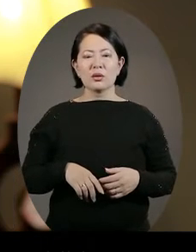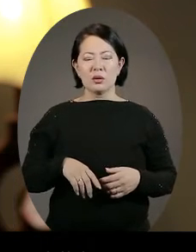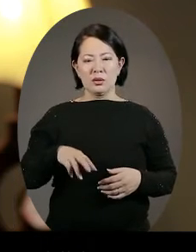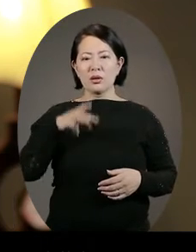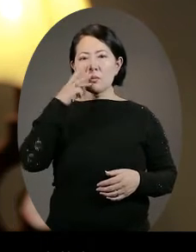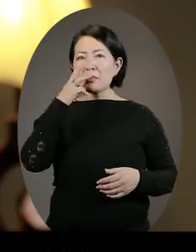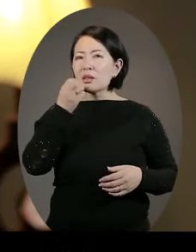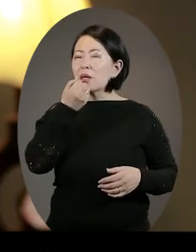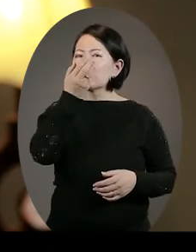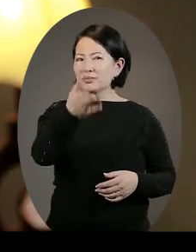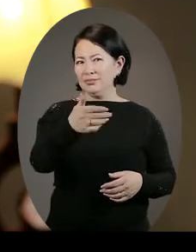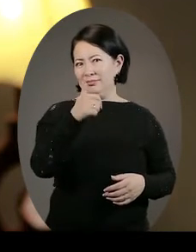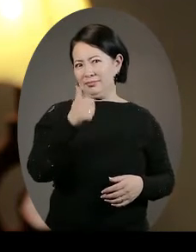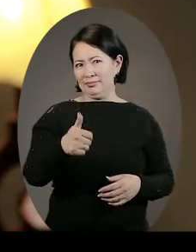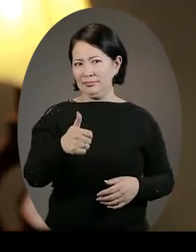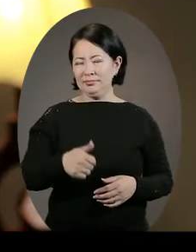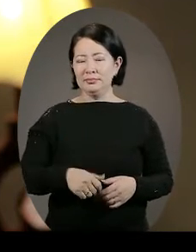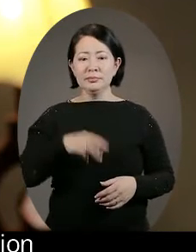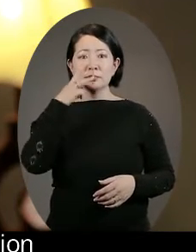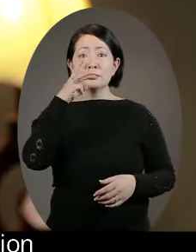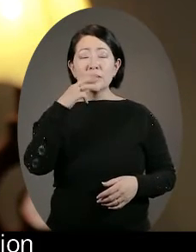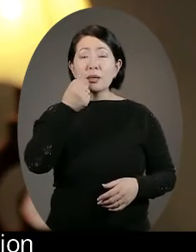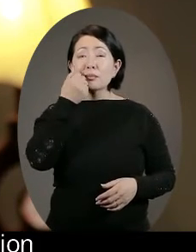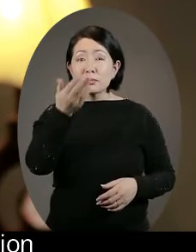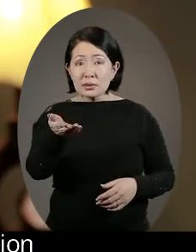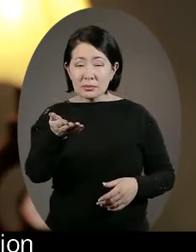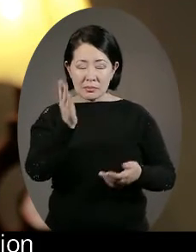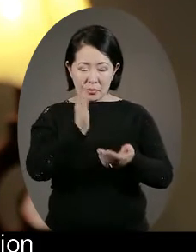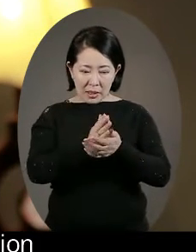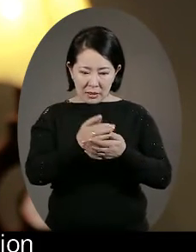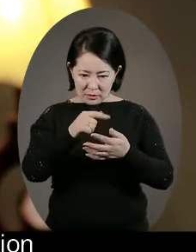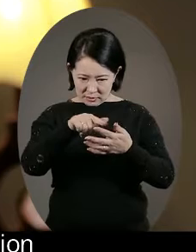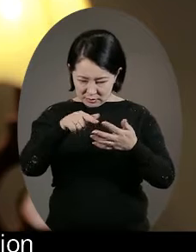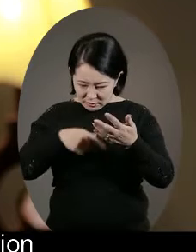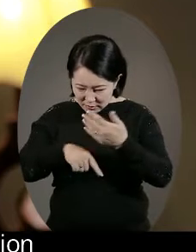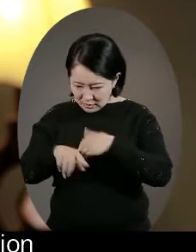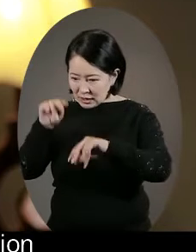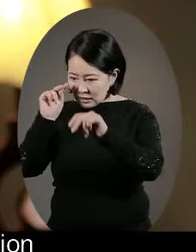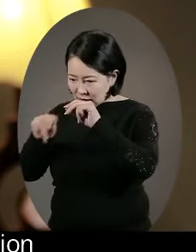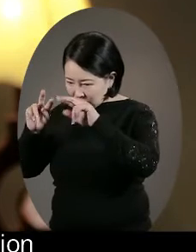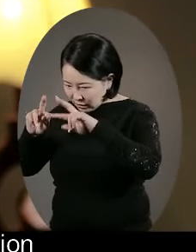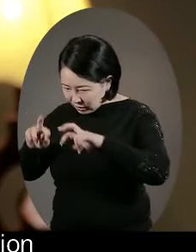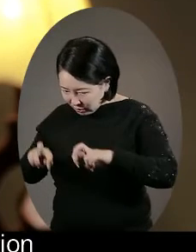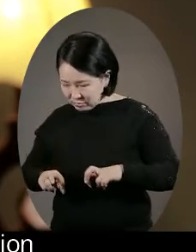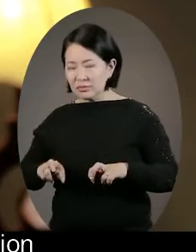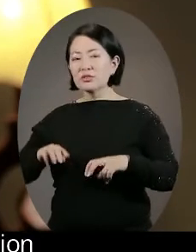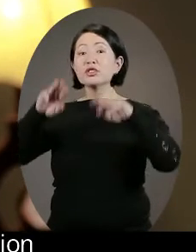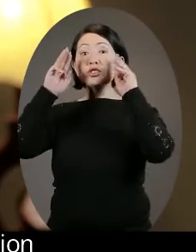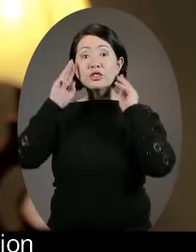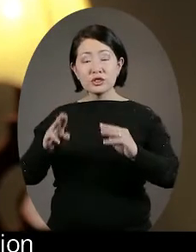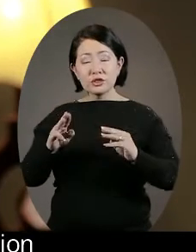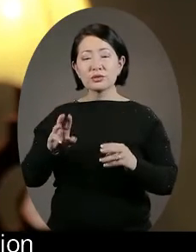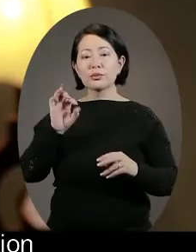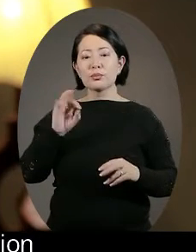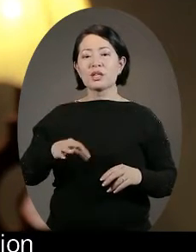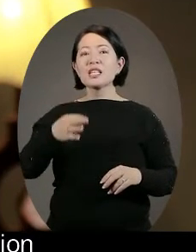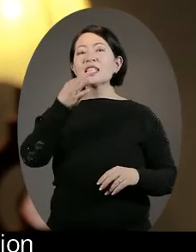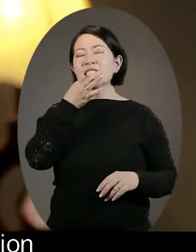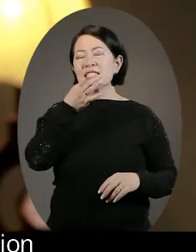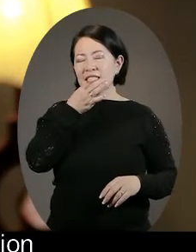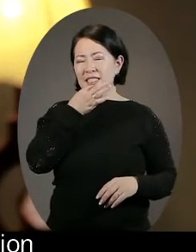мэдээлүүл их сайн. Мэдээлэгдсэн энэ тохиолдлыг бол шалгаж үзээд шийдвэрлэхэд бол хамгийн гол нь эрт